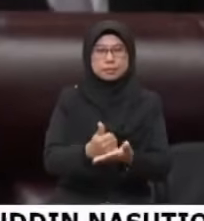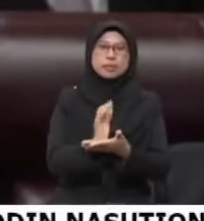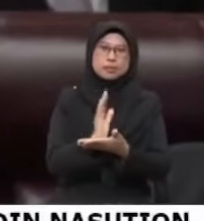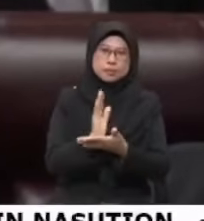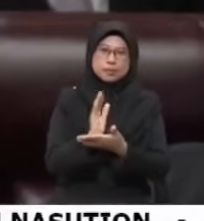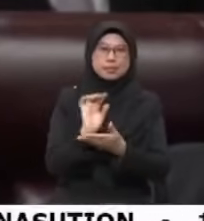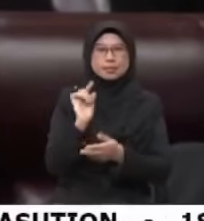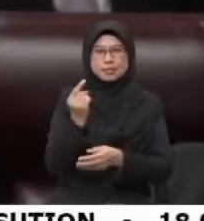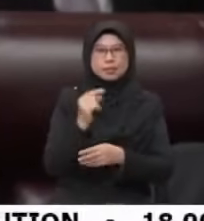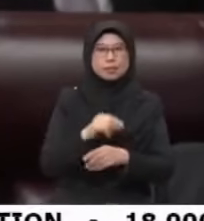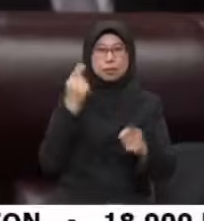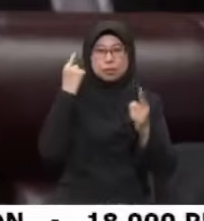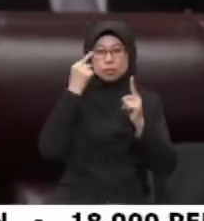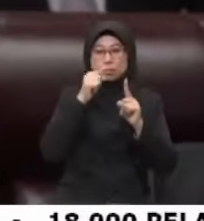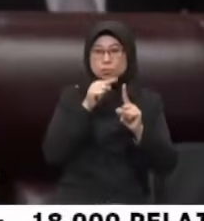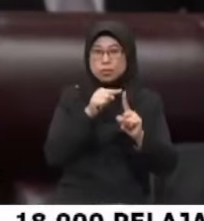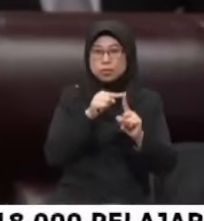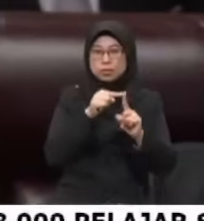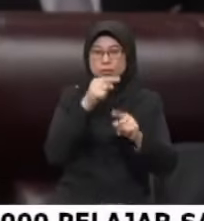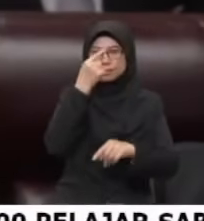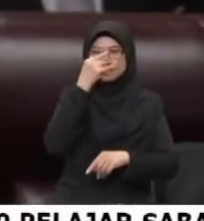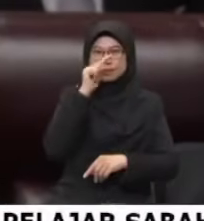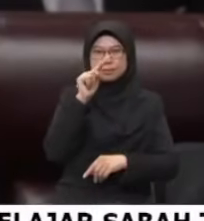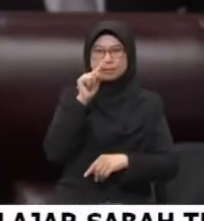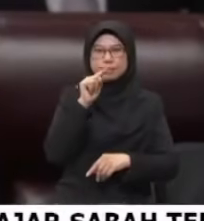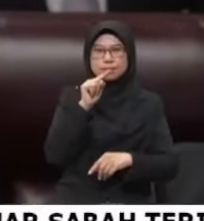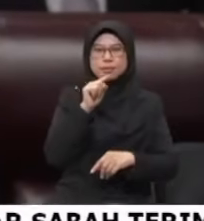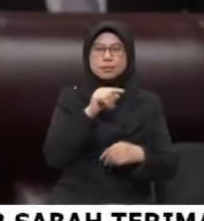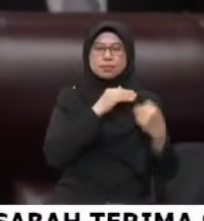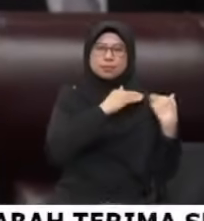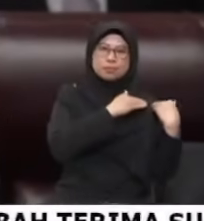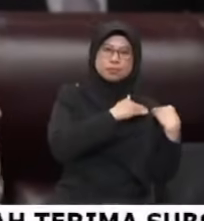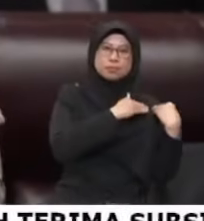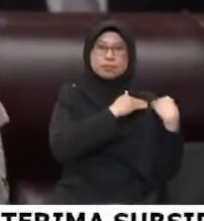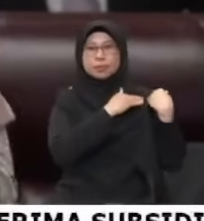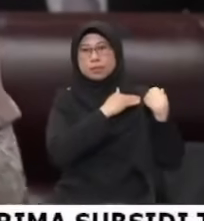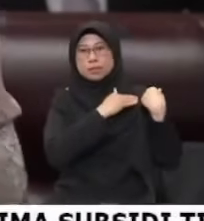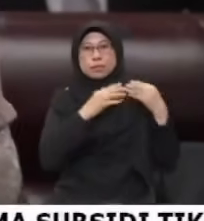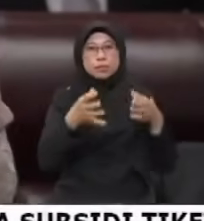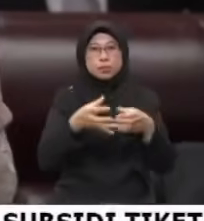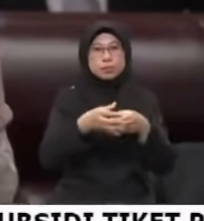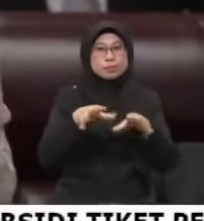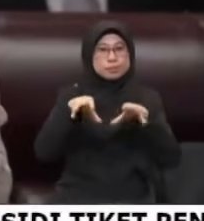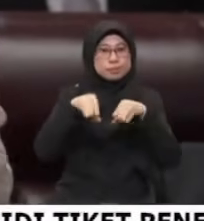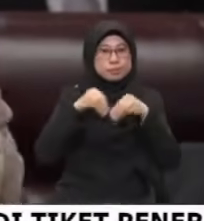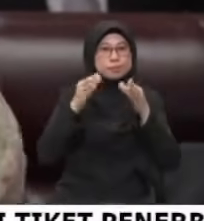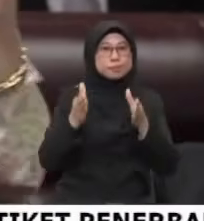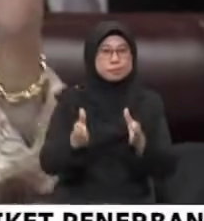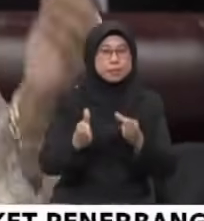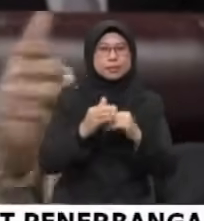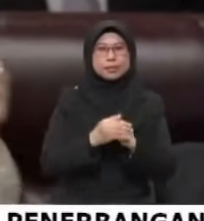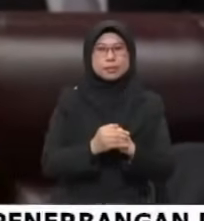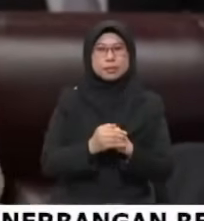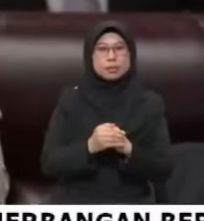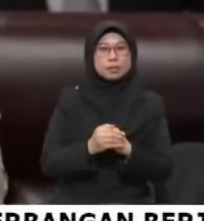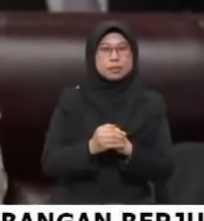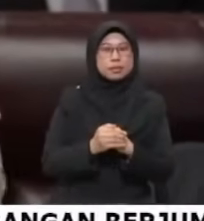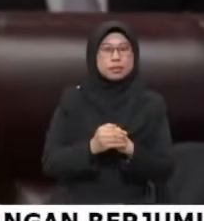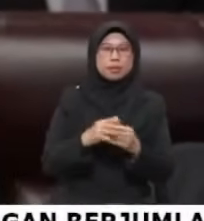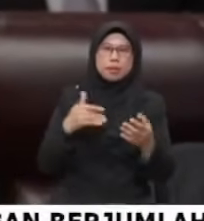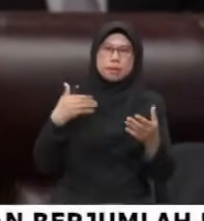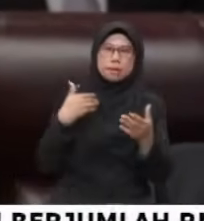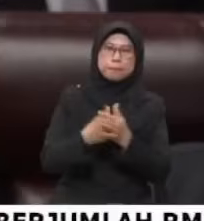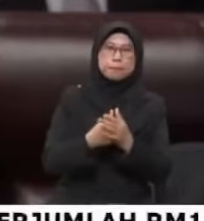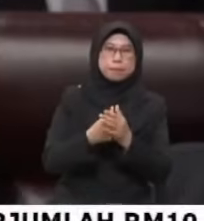sementara tujuan dia adalah Untuk meringankan beban kumpulan sasar sehingga mereka ni mampu keluar